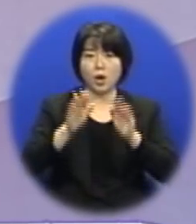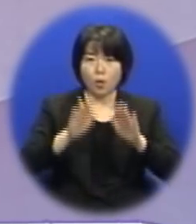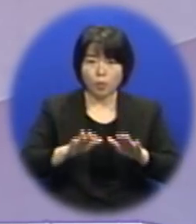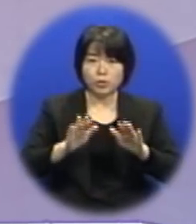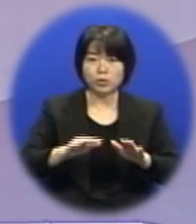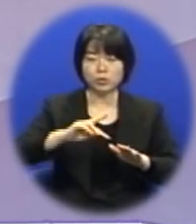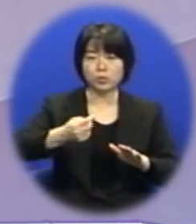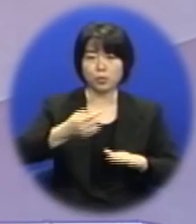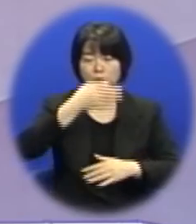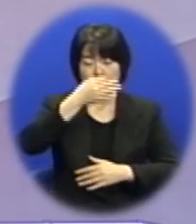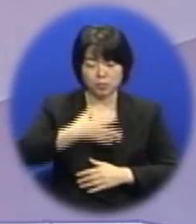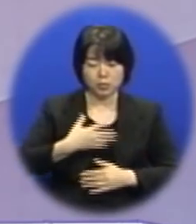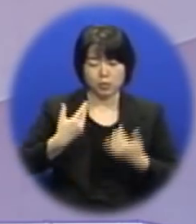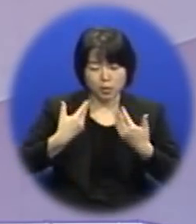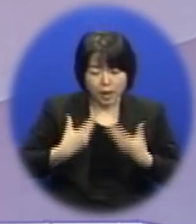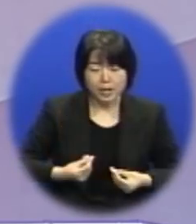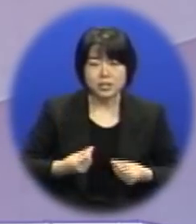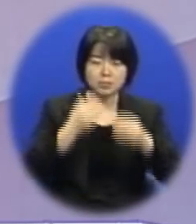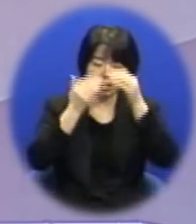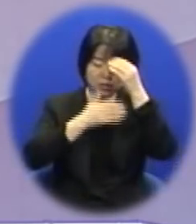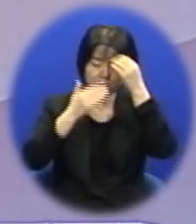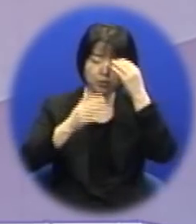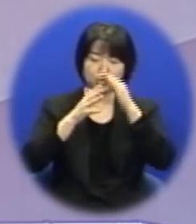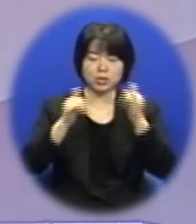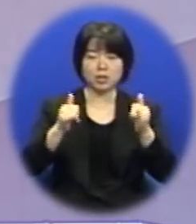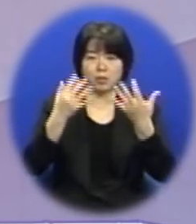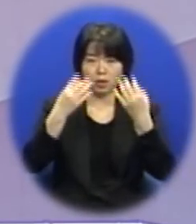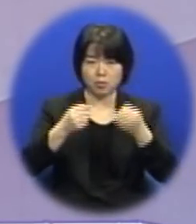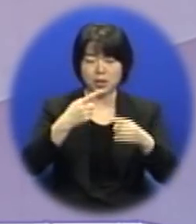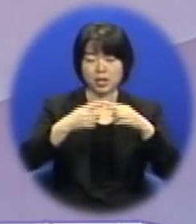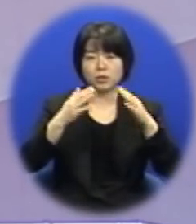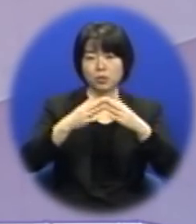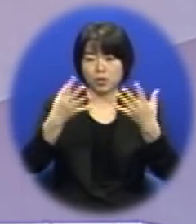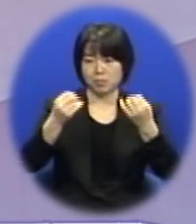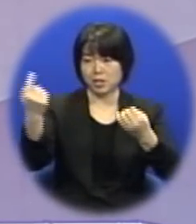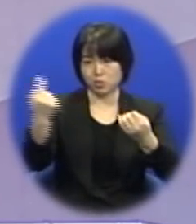힘들고 낙심한 성도들이 얼마나 많이 교회에 올까,